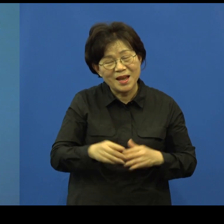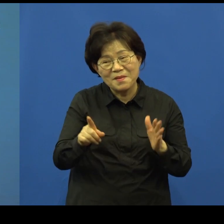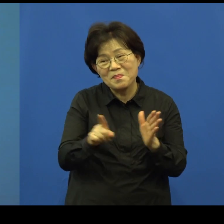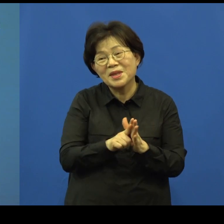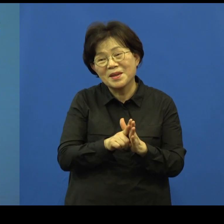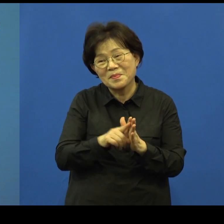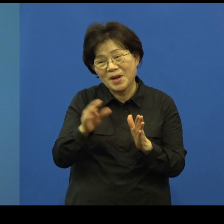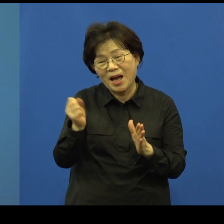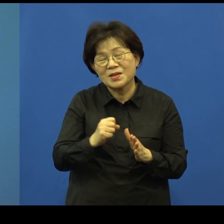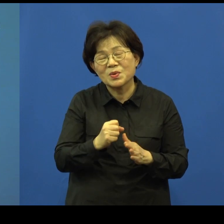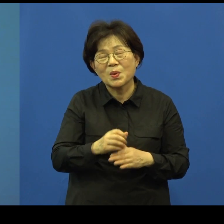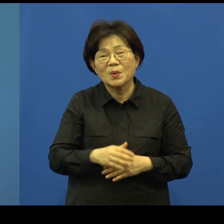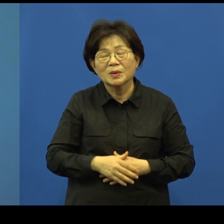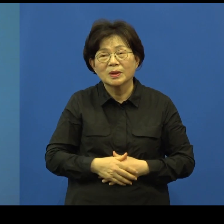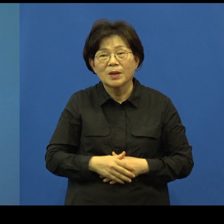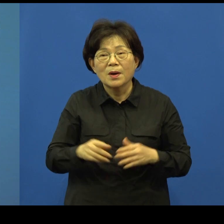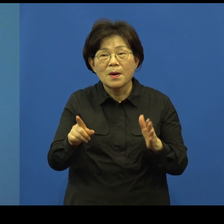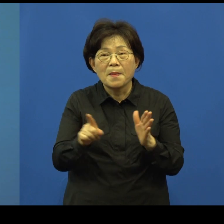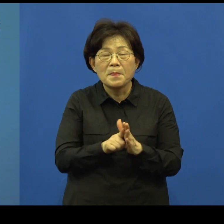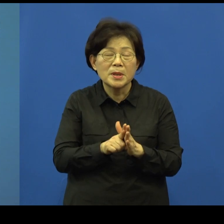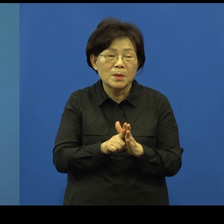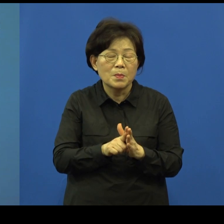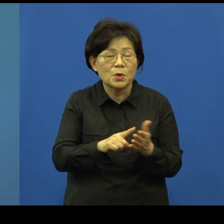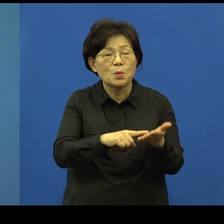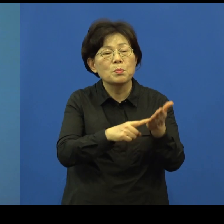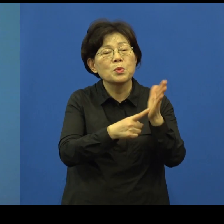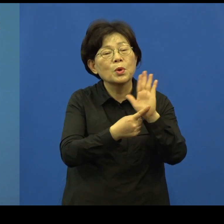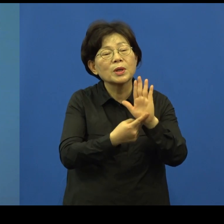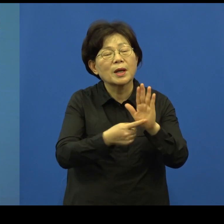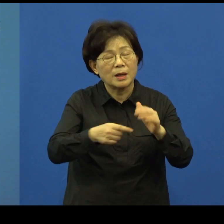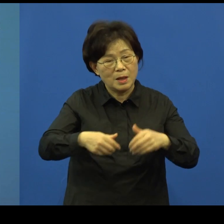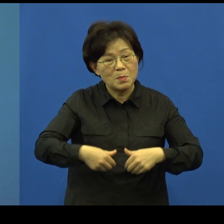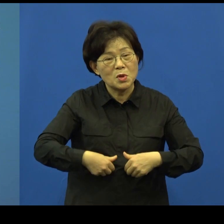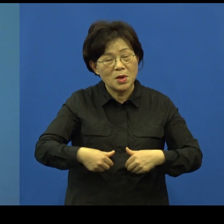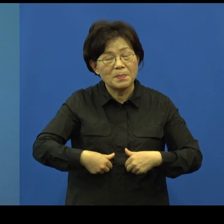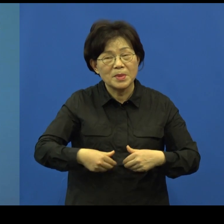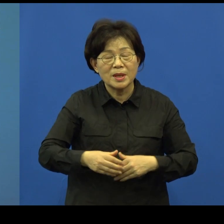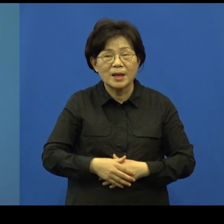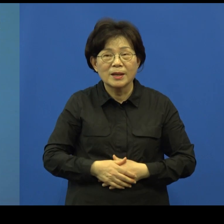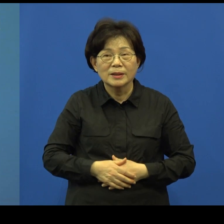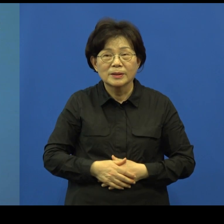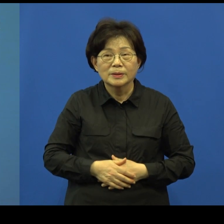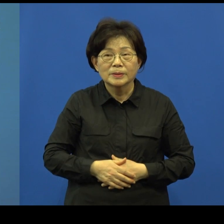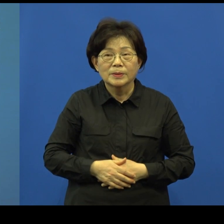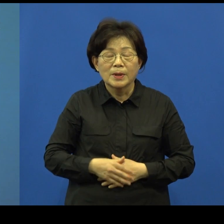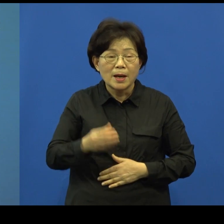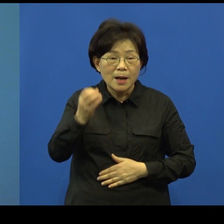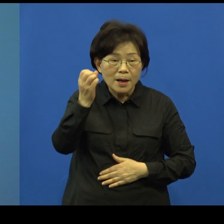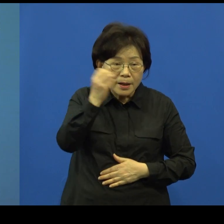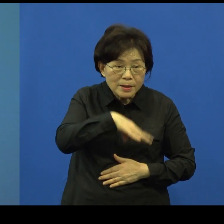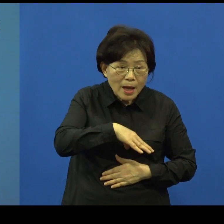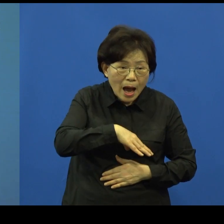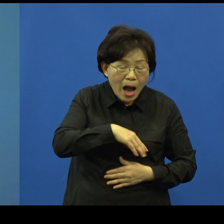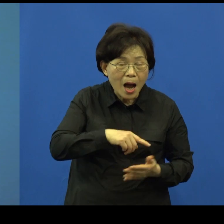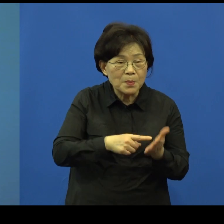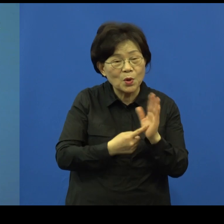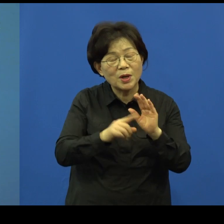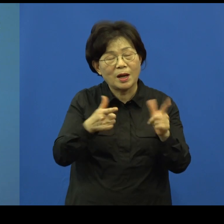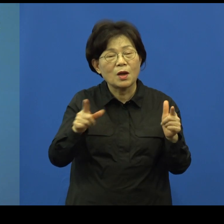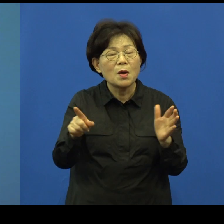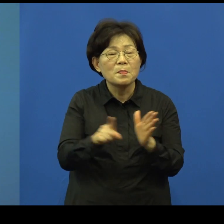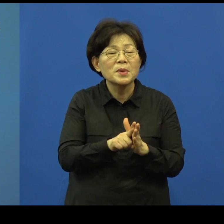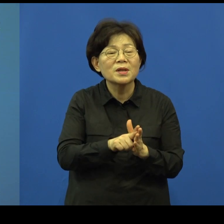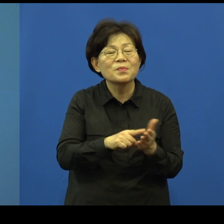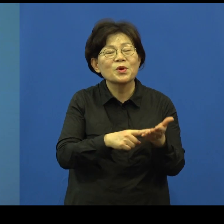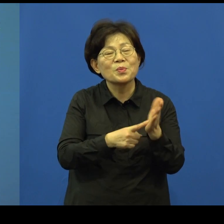믿음으로 말하라. 믿음으로 표현해라. 네. 그냥 표현하는 게 아니고 믿음으로